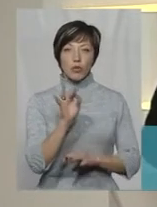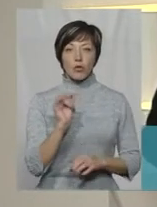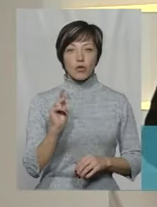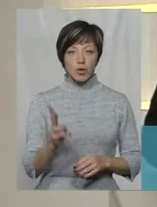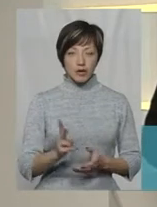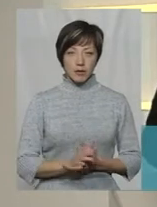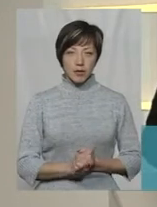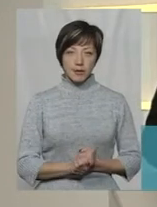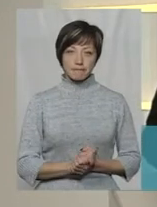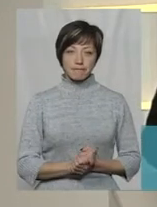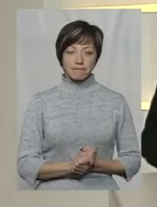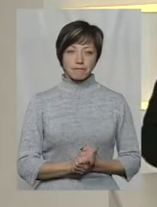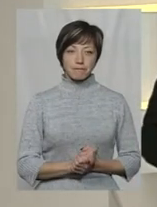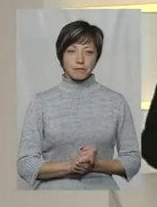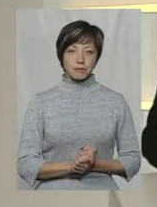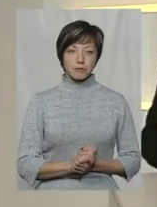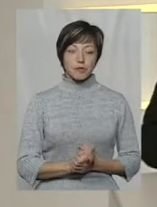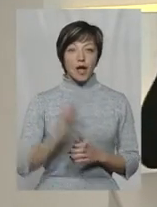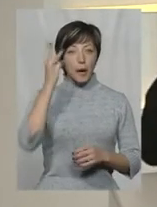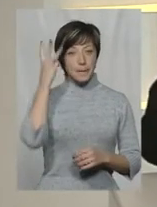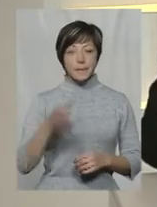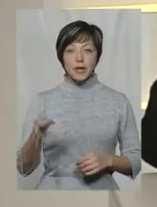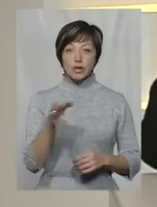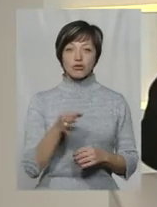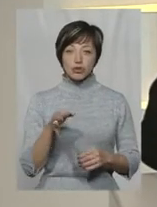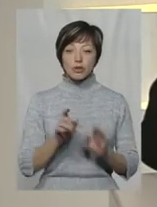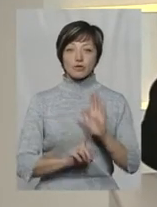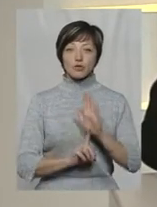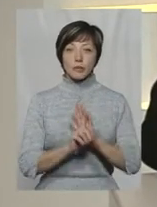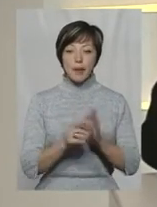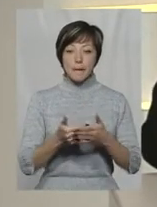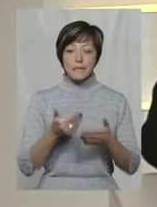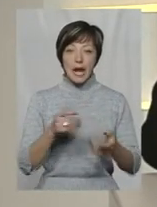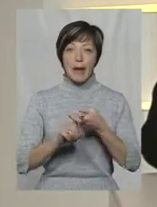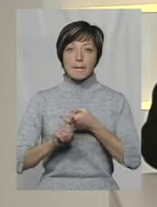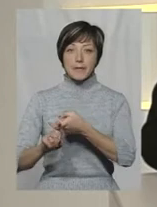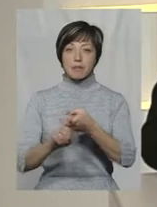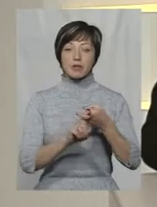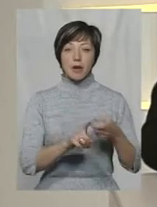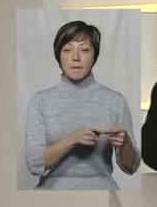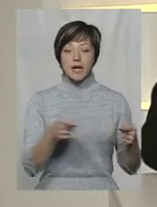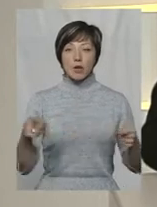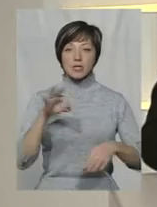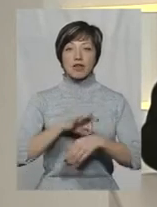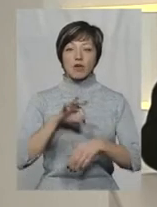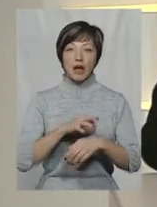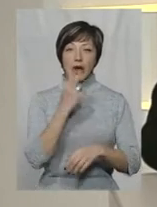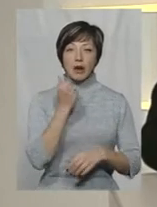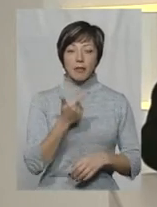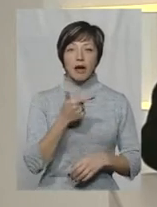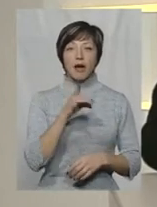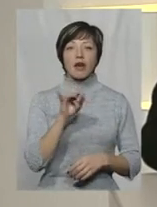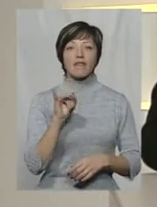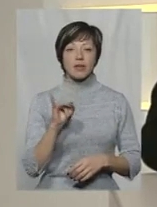мову Ольга Рибак. Хмельниччина вступила у передепідемічний період захворюваності на грип та